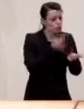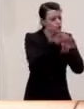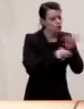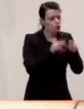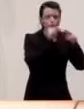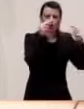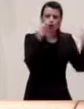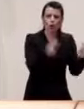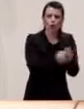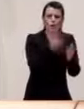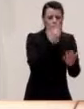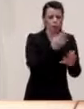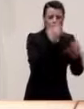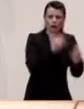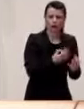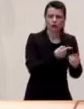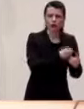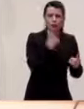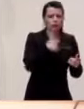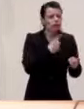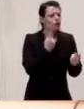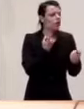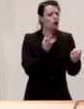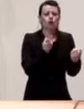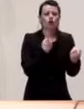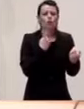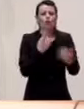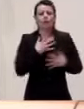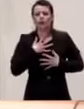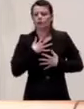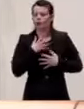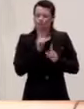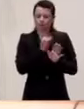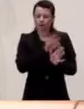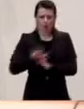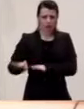dalle condizioni di età, ma purtroppo alcuni pazienti